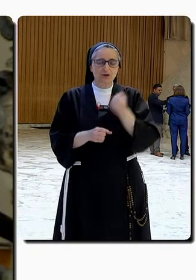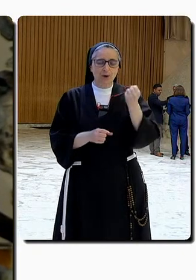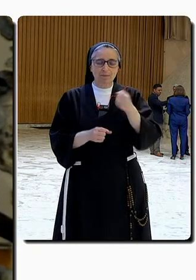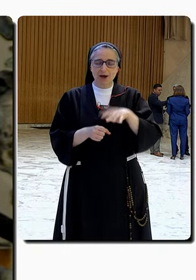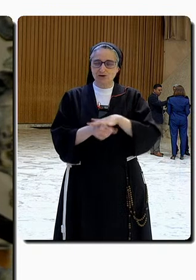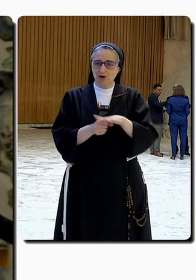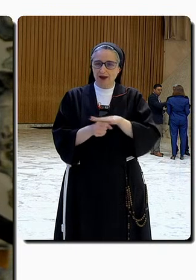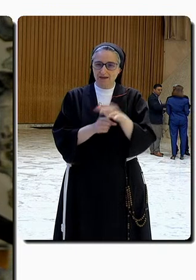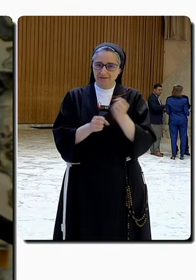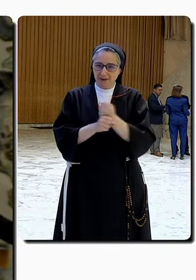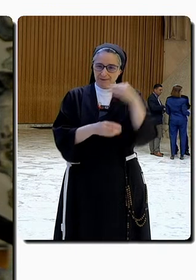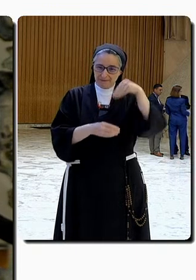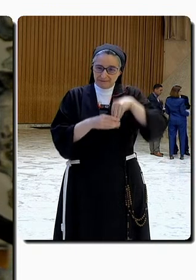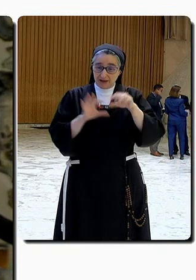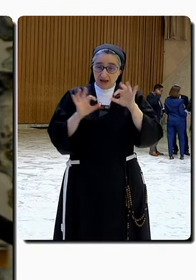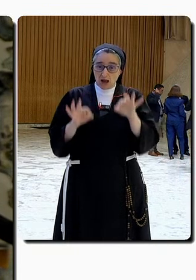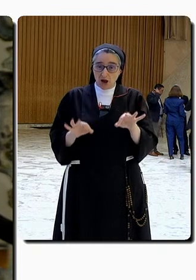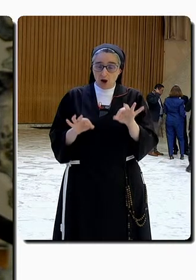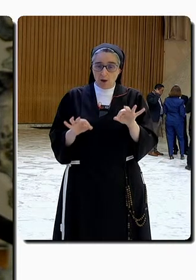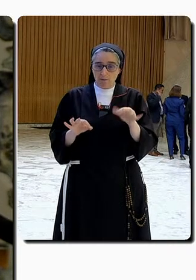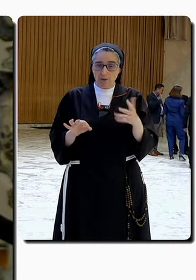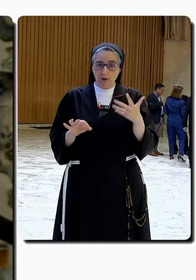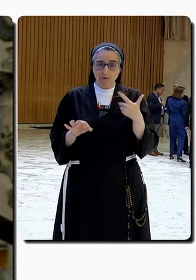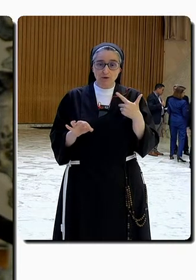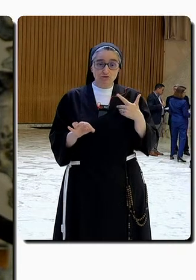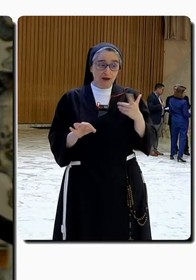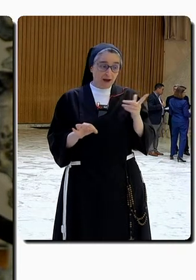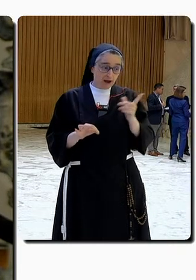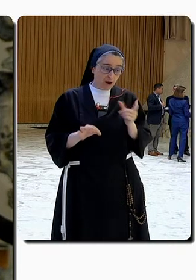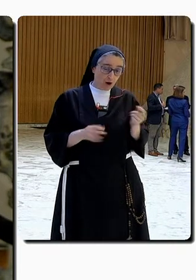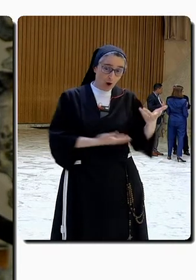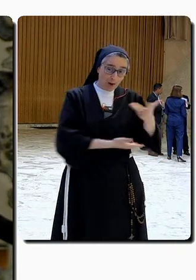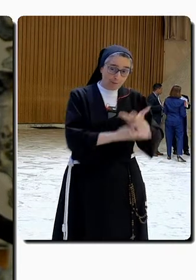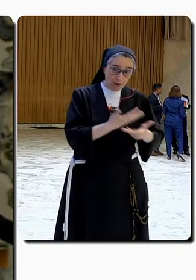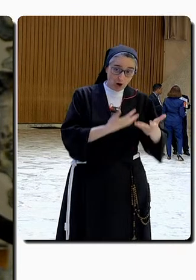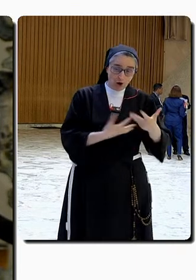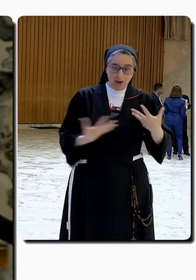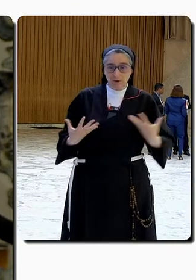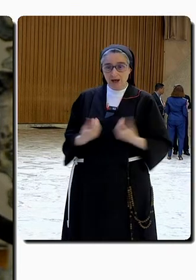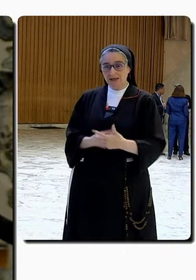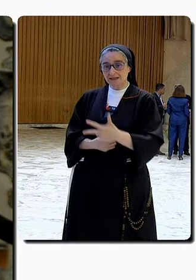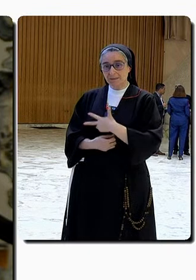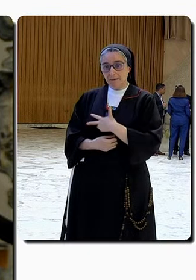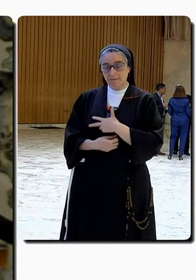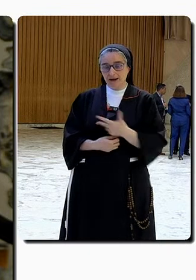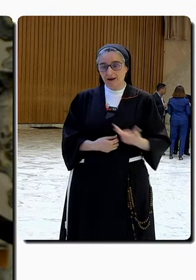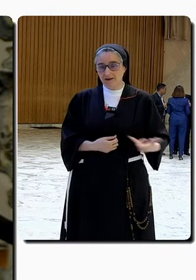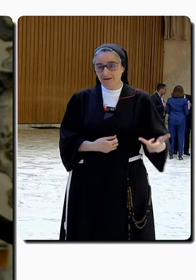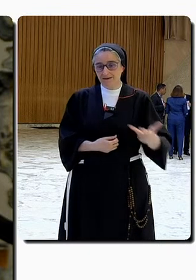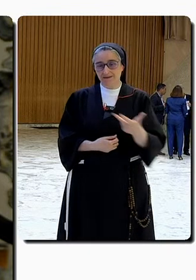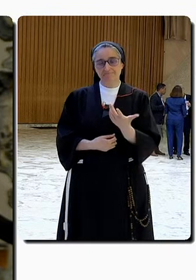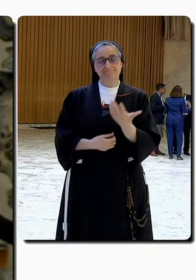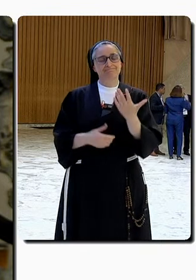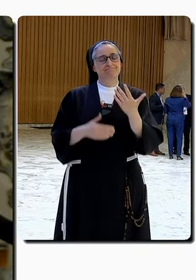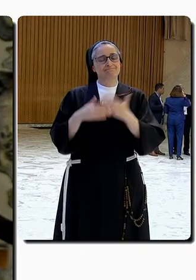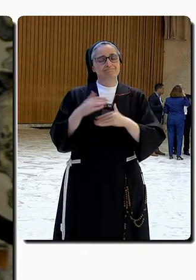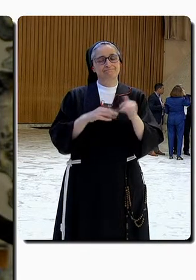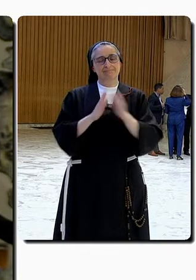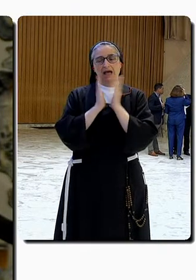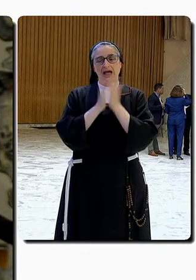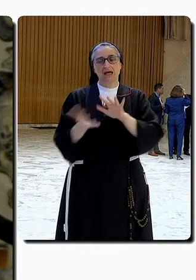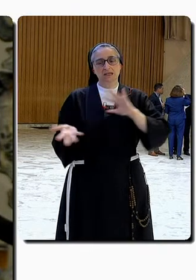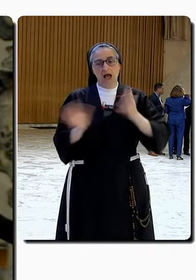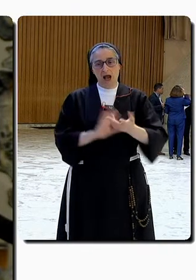familiare che, quando vi è piena collaborazione tra sacerdoti e sposi, la Chiesa si